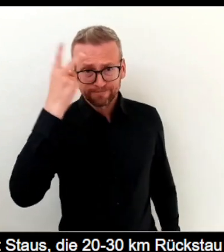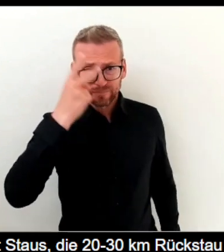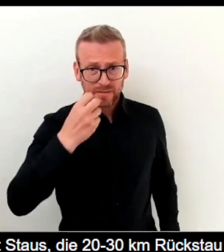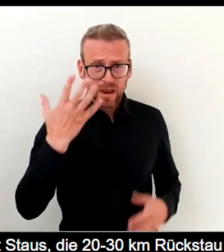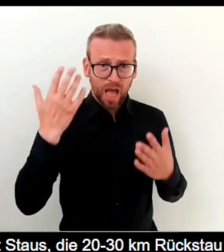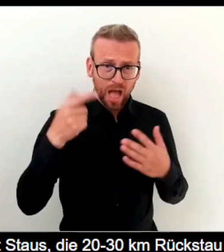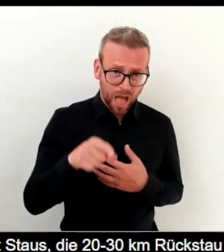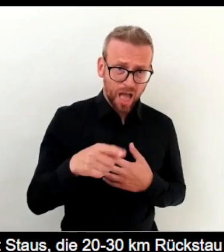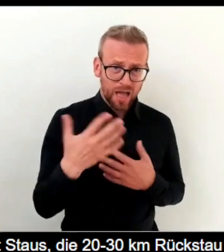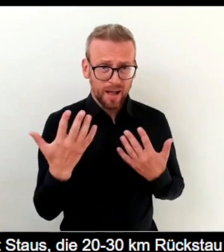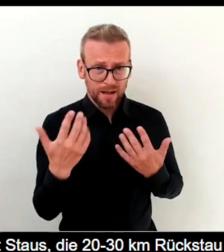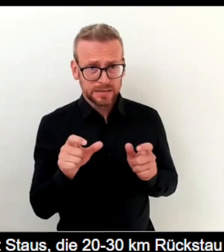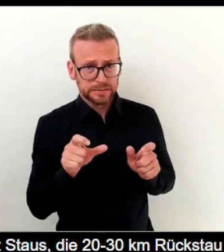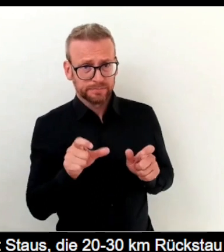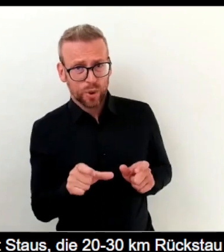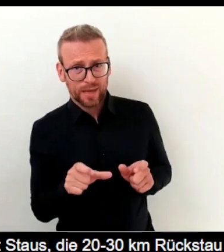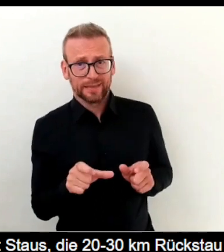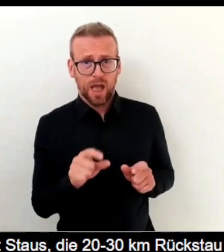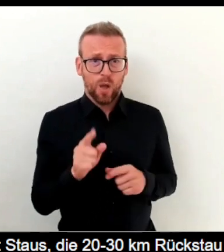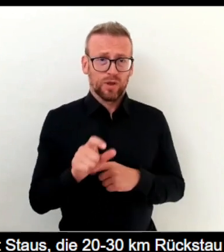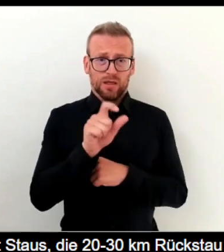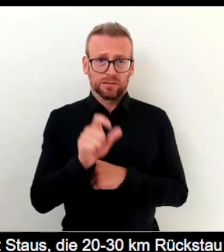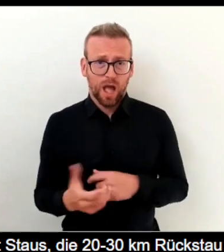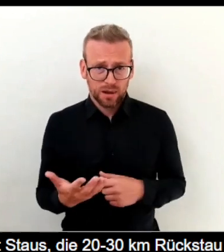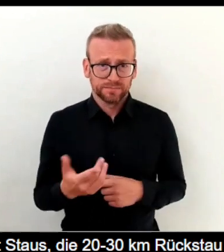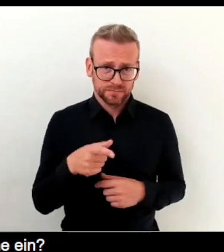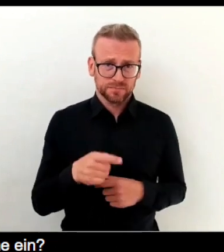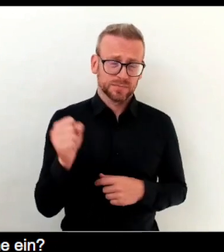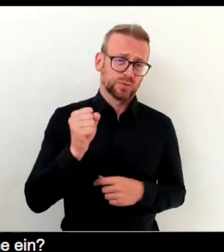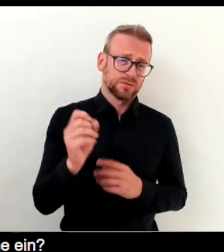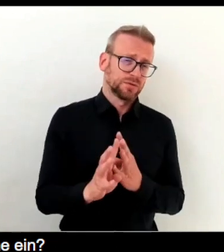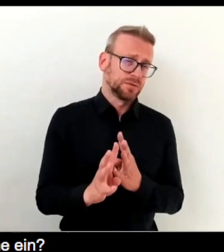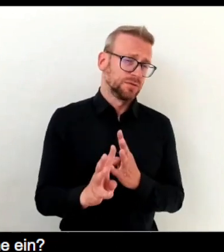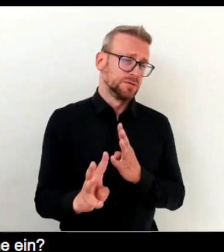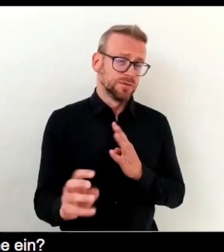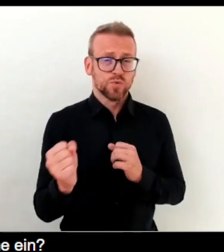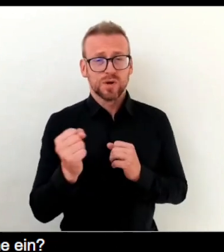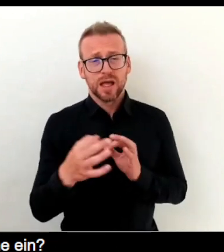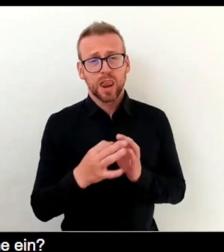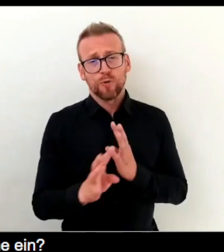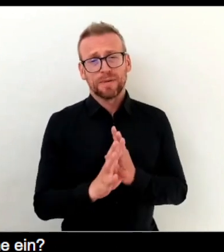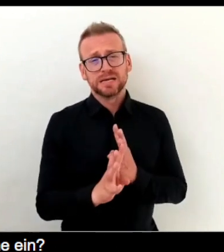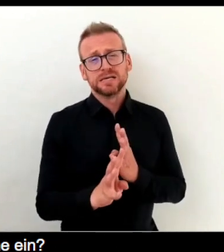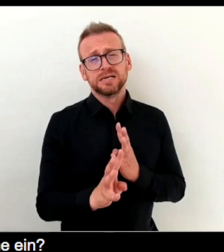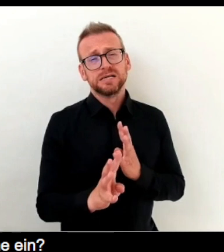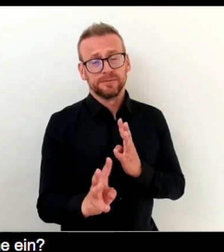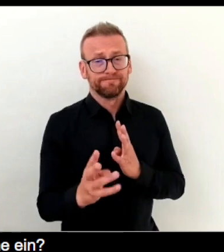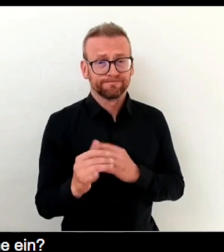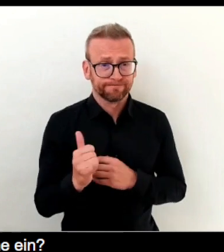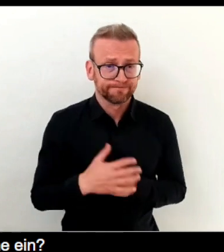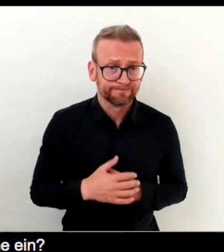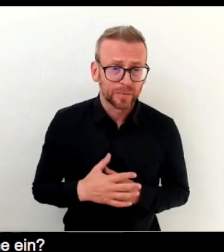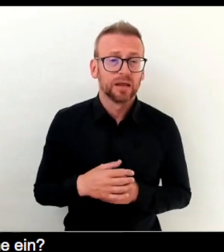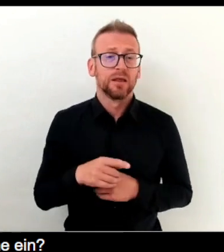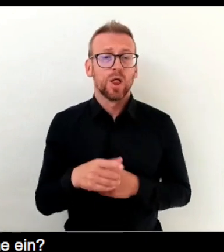dass zum Beispiel einseitige Sperren unterbleiben, dass die Maut deutlich erhöht wird, dass mehr Verkehr von der Straße auf die Schiene geht.